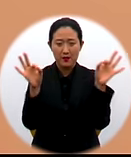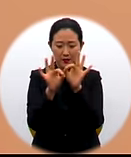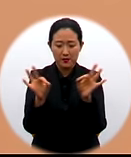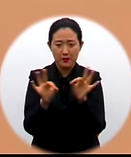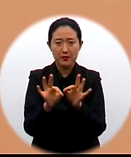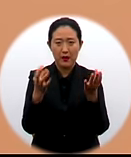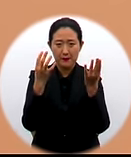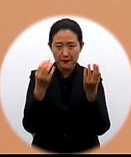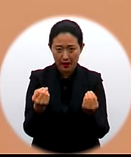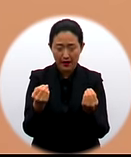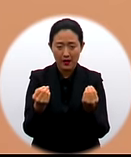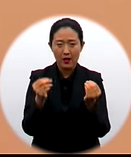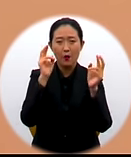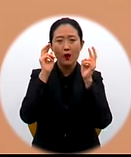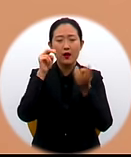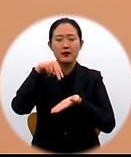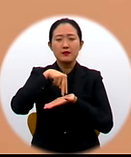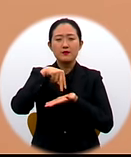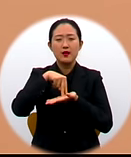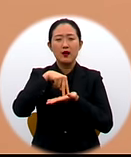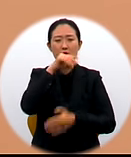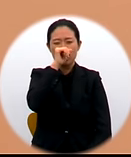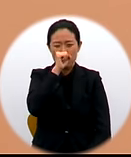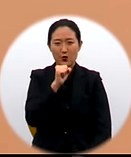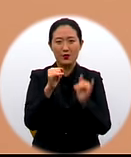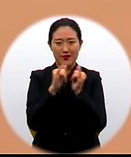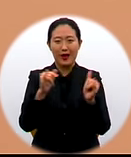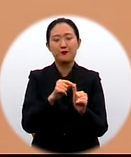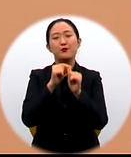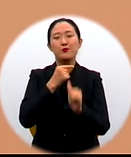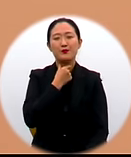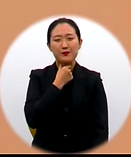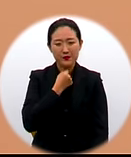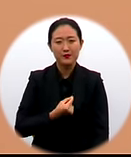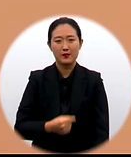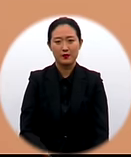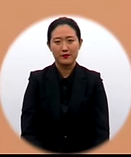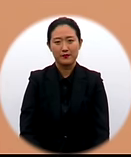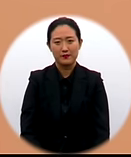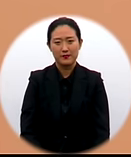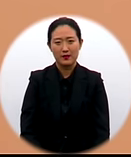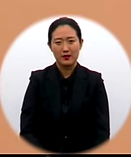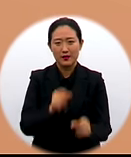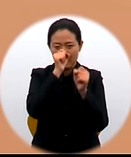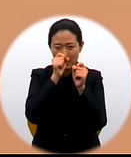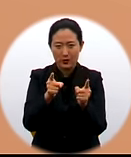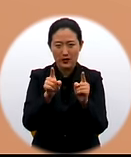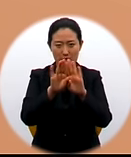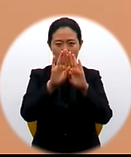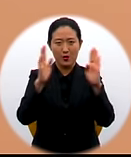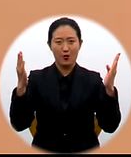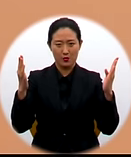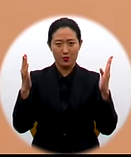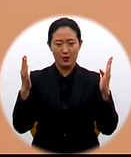항상 좋은 인재를 영입하고 싶거든요. 그러다 보니까 그 기회를 계속 열어두는 겁니다. 그래서 대기업조차도